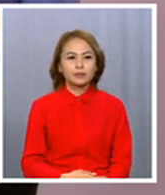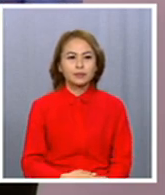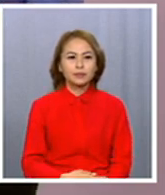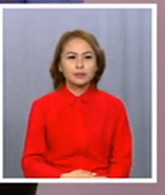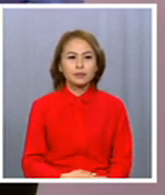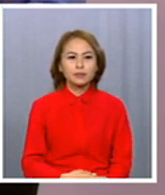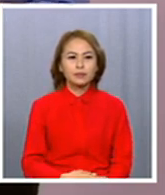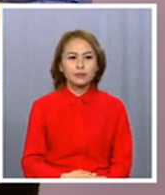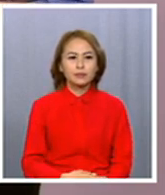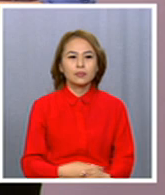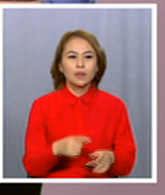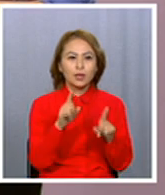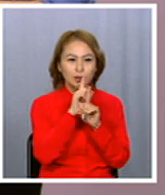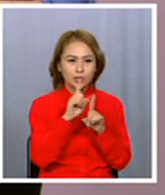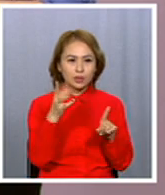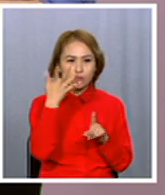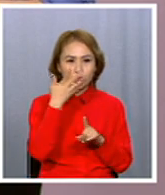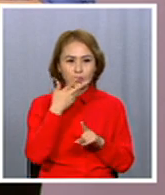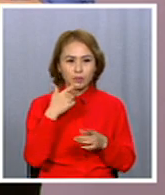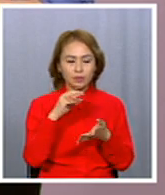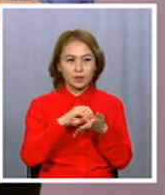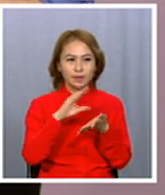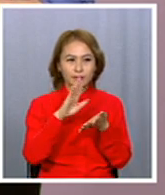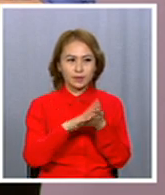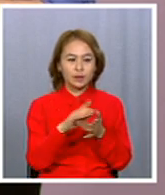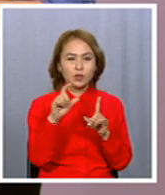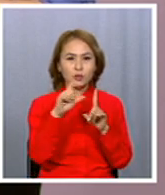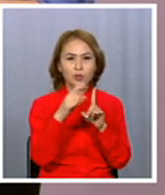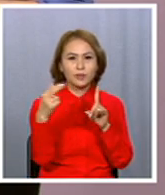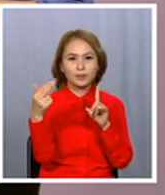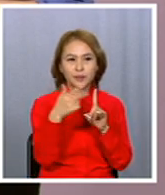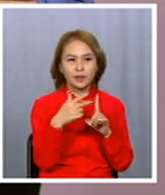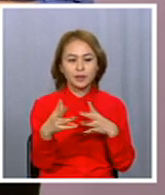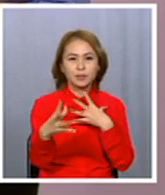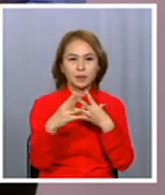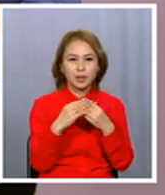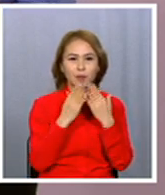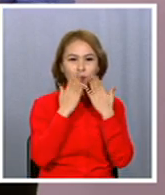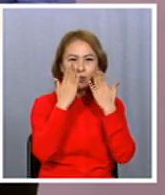Ертегідегі ерекше түспен белгіленген сөйлемдерді бірге оқып көрейік.